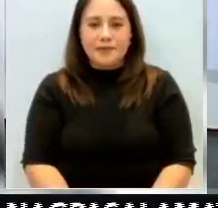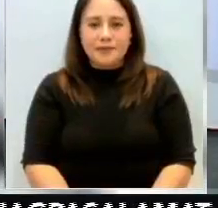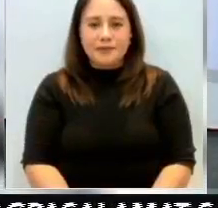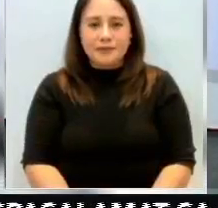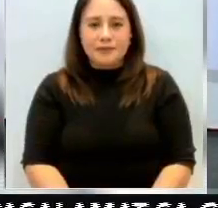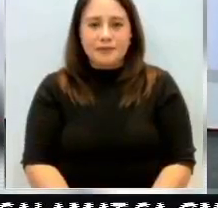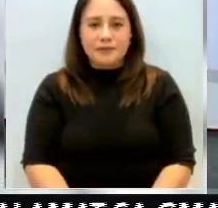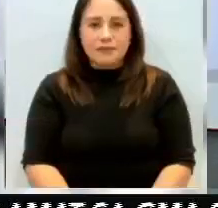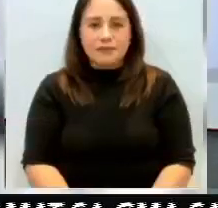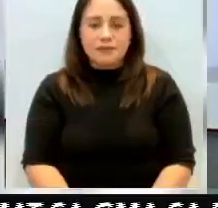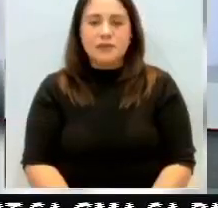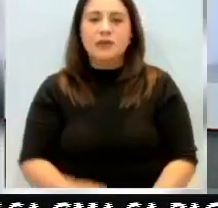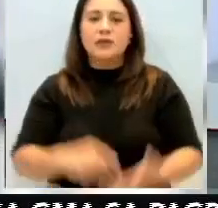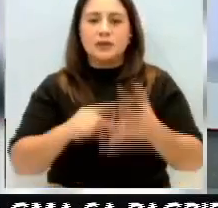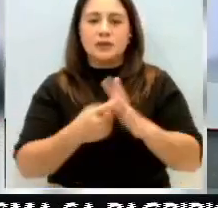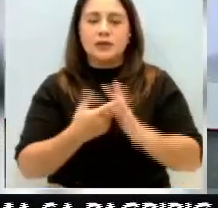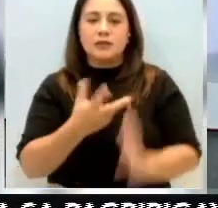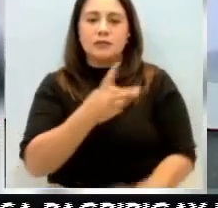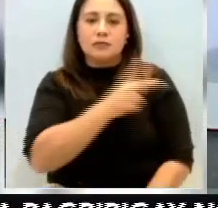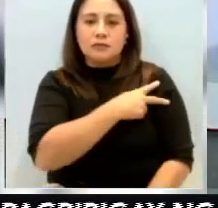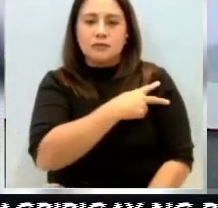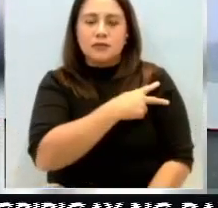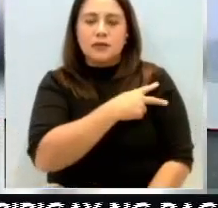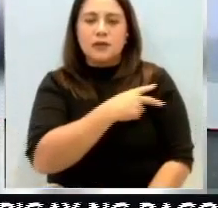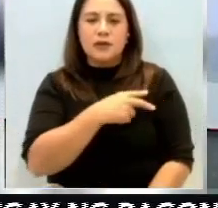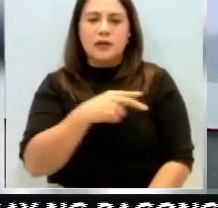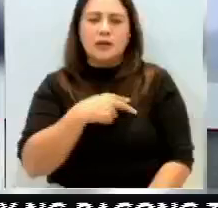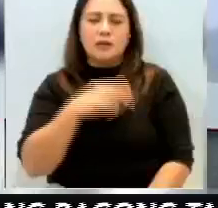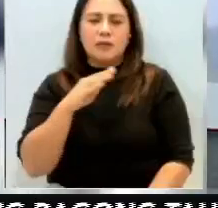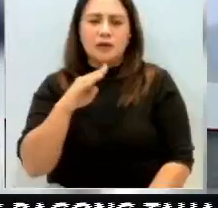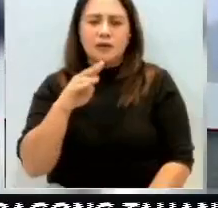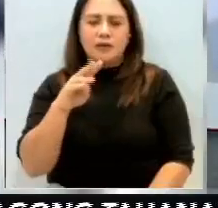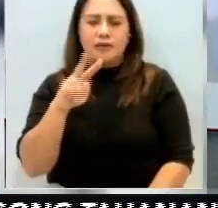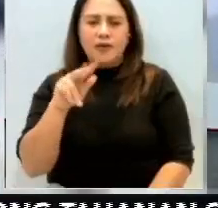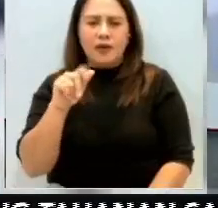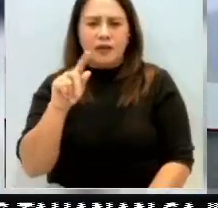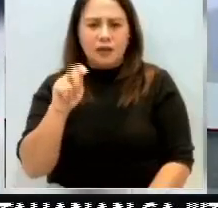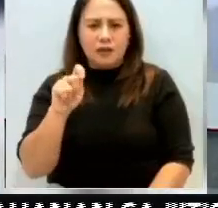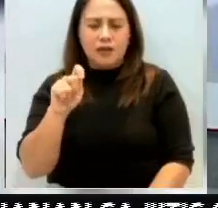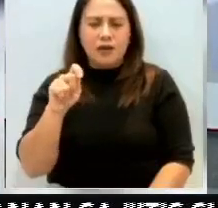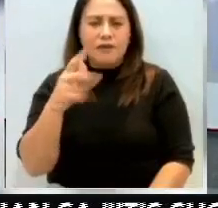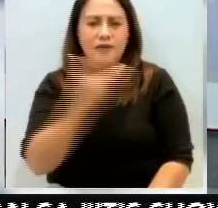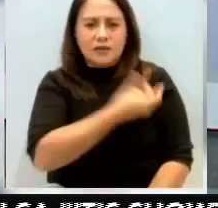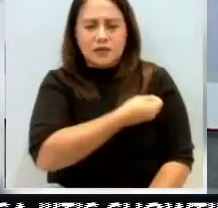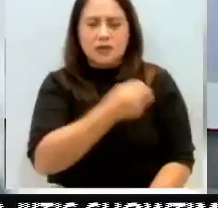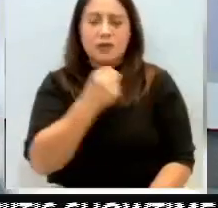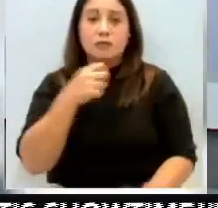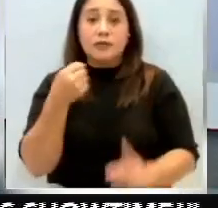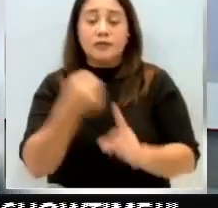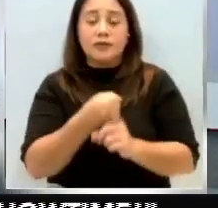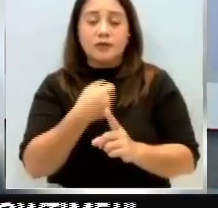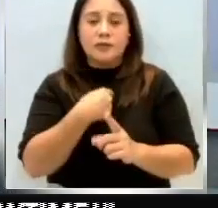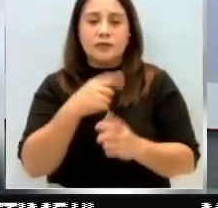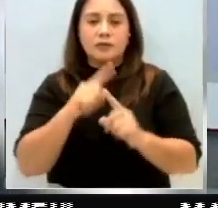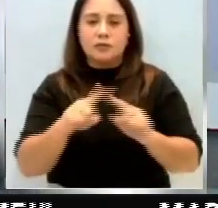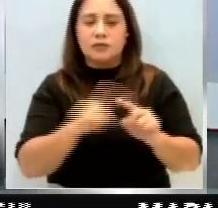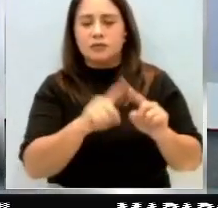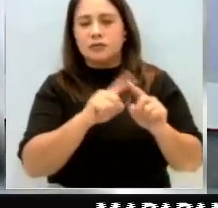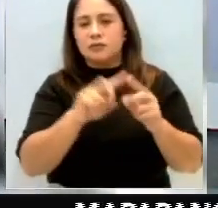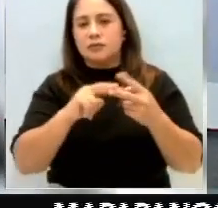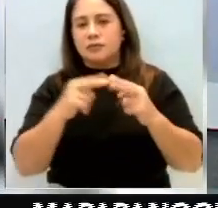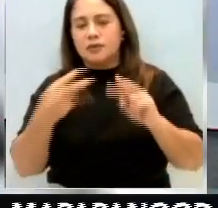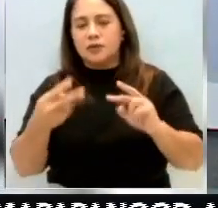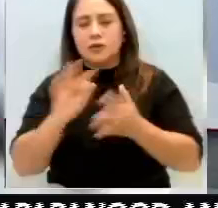Umarangkada na po ang bakunahan ng bivalent vaccine sa bansa na ayon sa mga pag-aaral ay mabisa laban sa iba't ibang variants ng